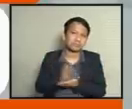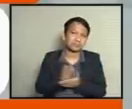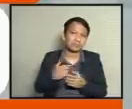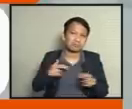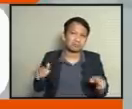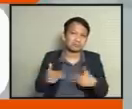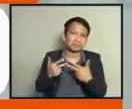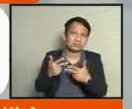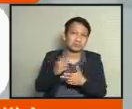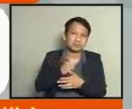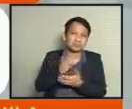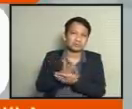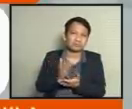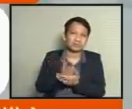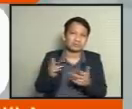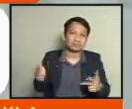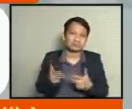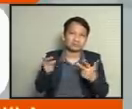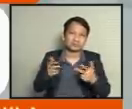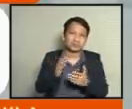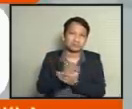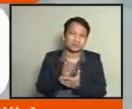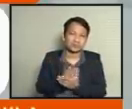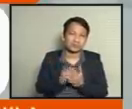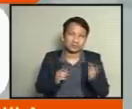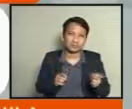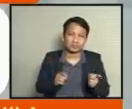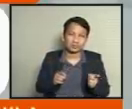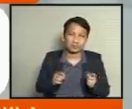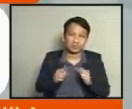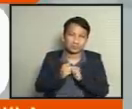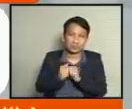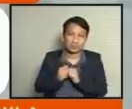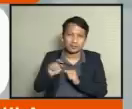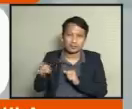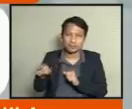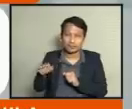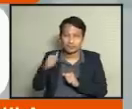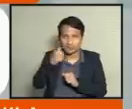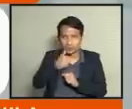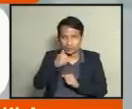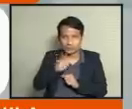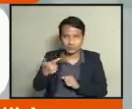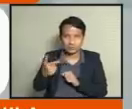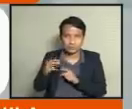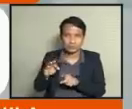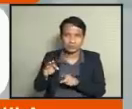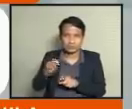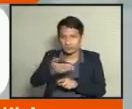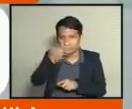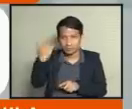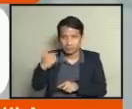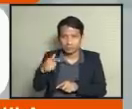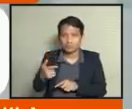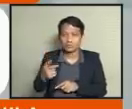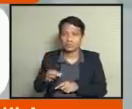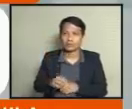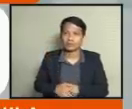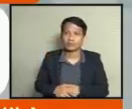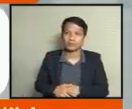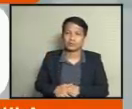na nagsasabong? Opo. Nagsasama pa rin po ba kayo? Anong pangalan ho nitong girlfriend nyo? Nakalimutan ko na ang pangalan ho ulit.